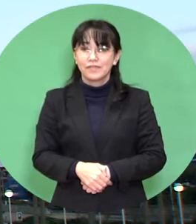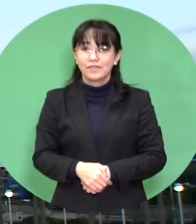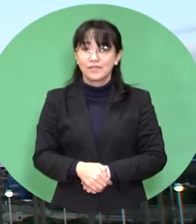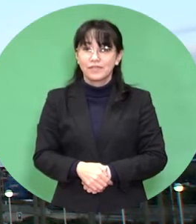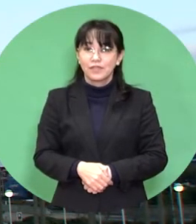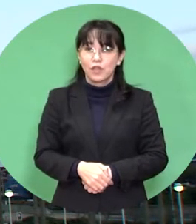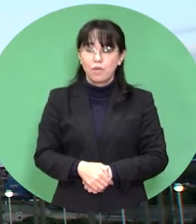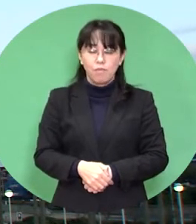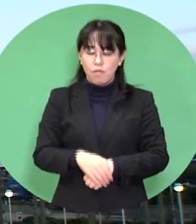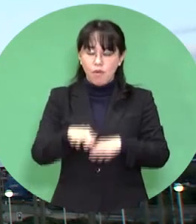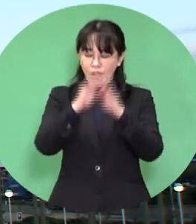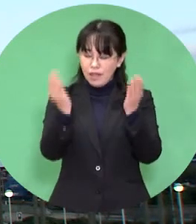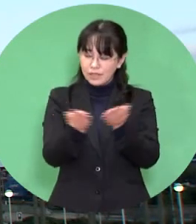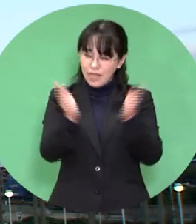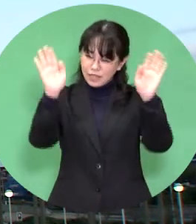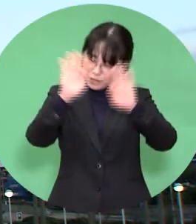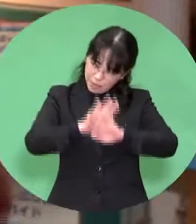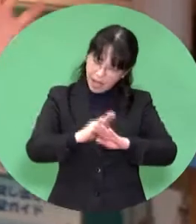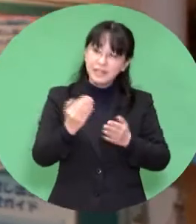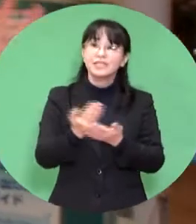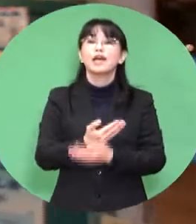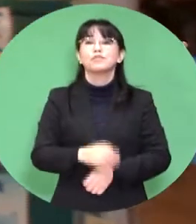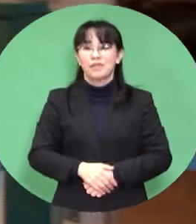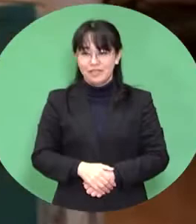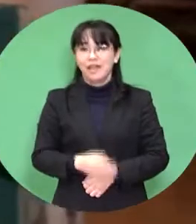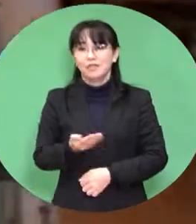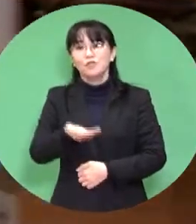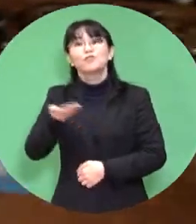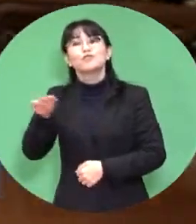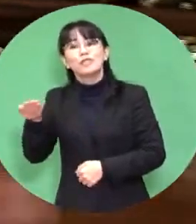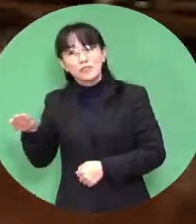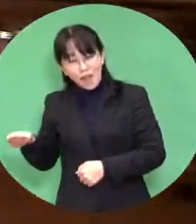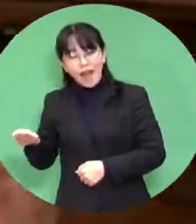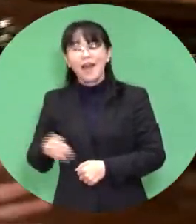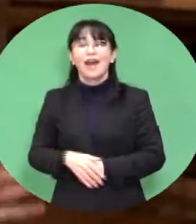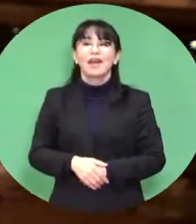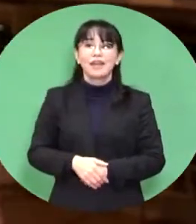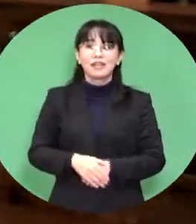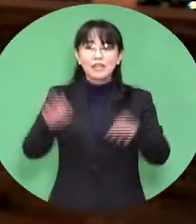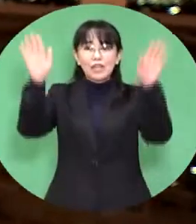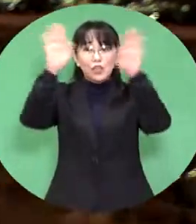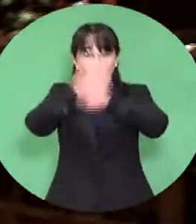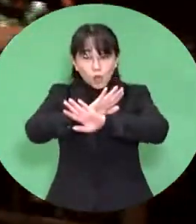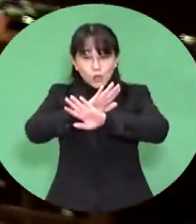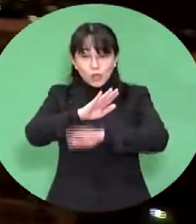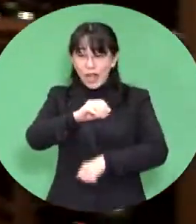すっかり日が暮れてしまったんですが、続いてご紹介するのは夜が特